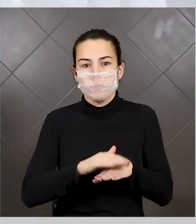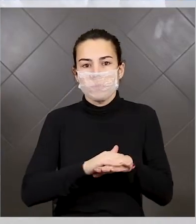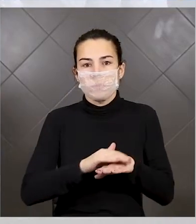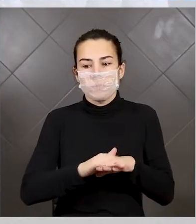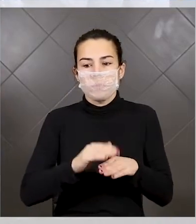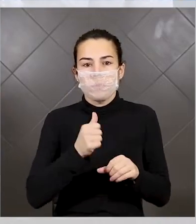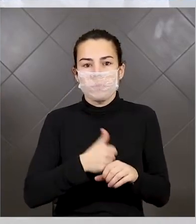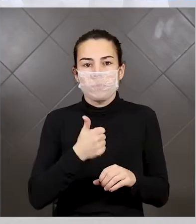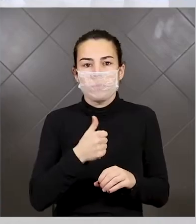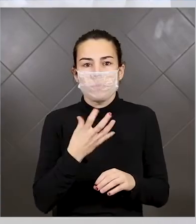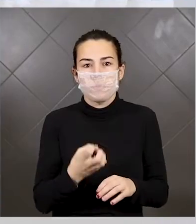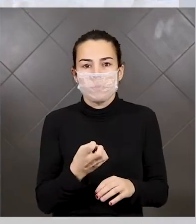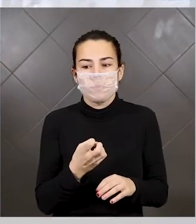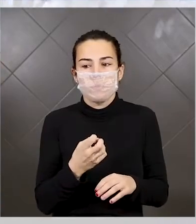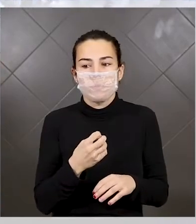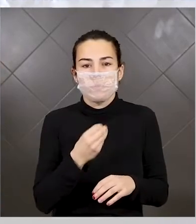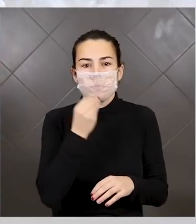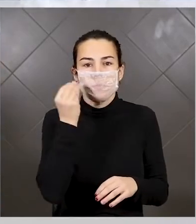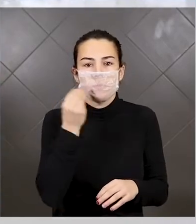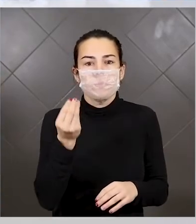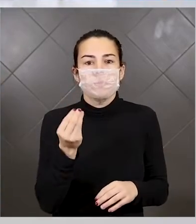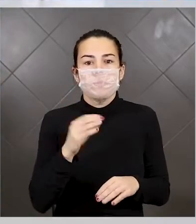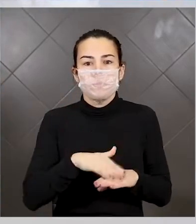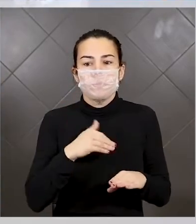i ens ajuda a que sigui més fàcil de manipular.